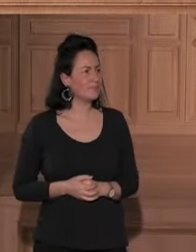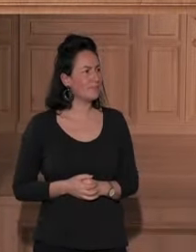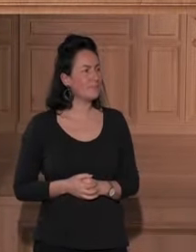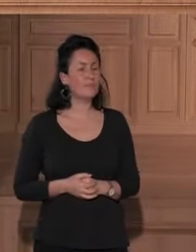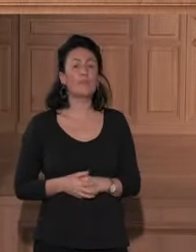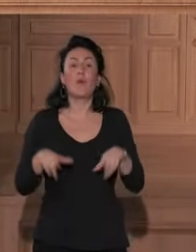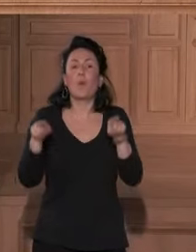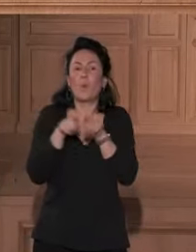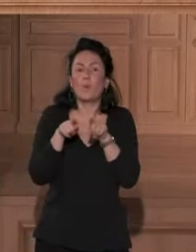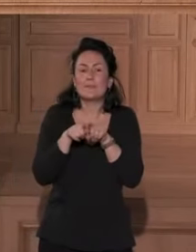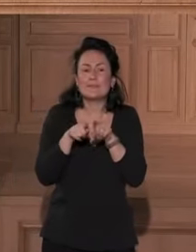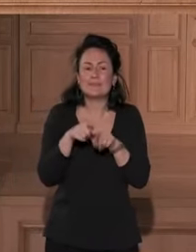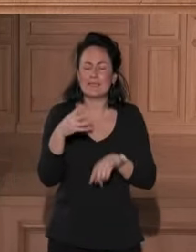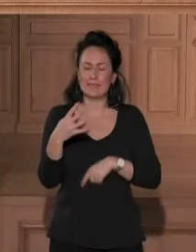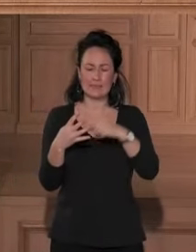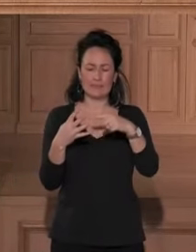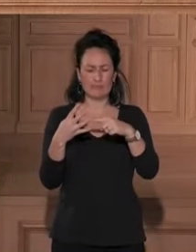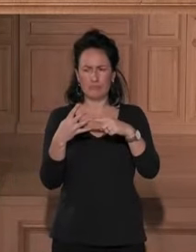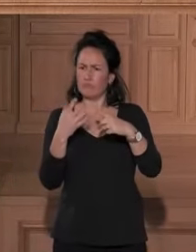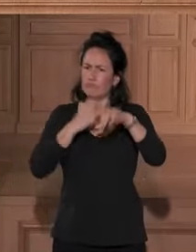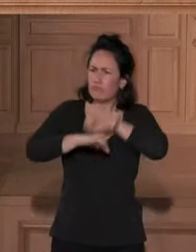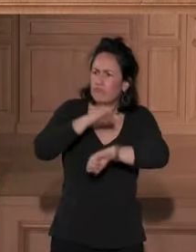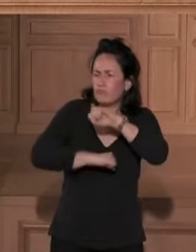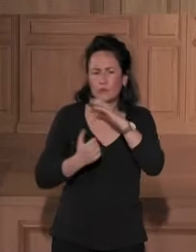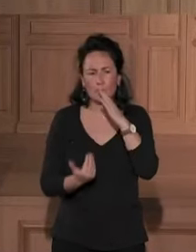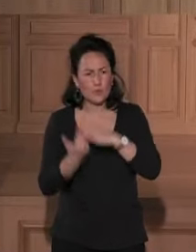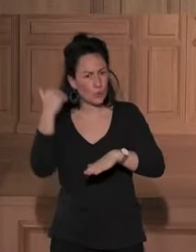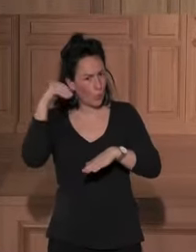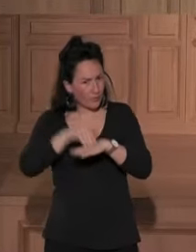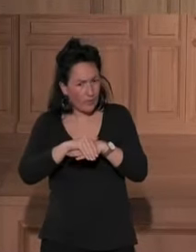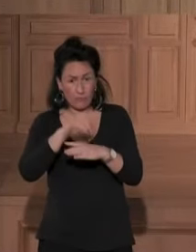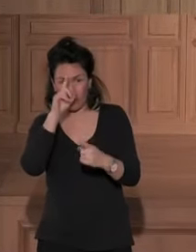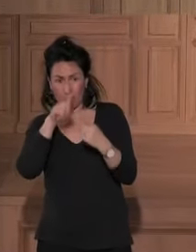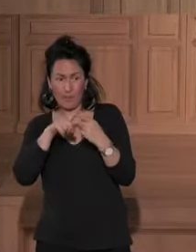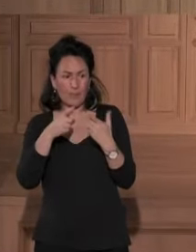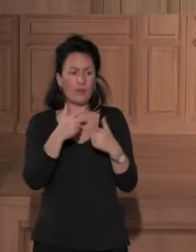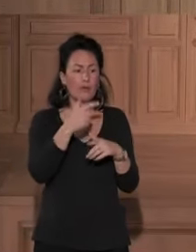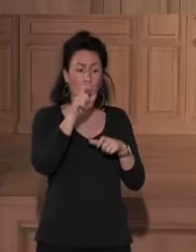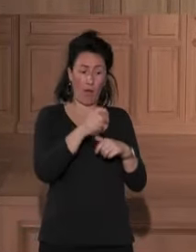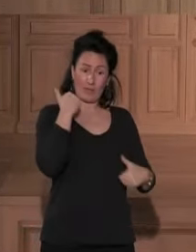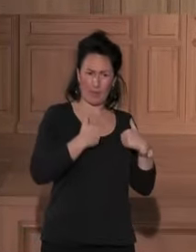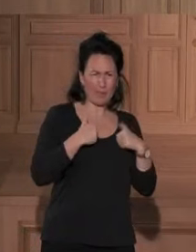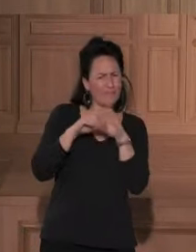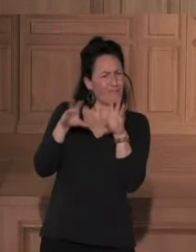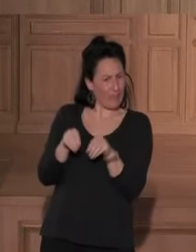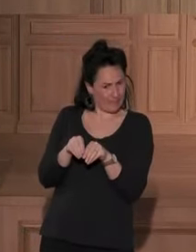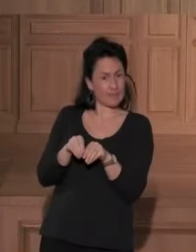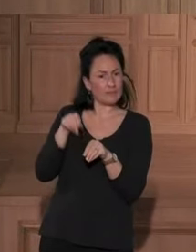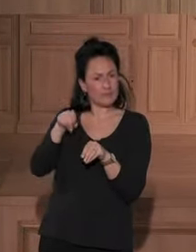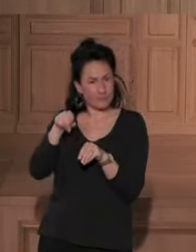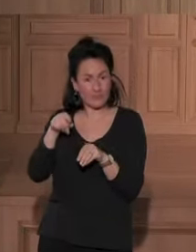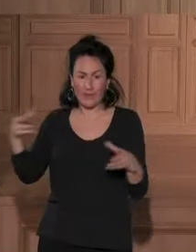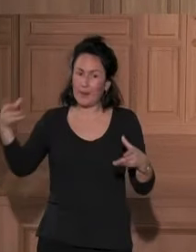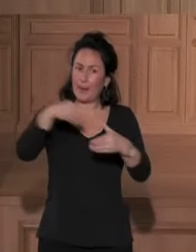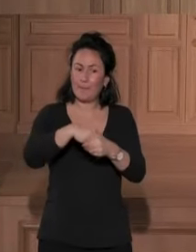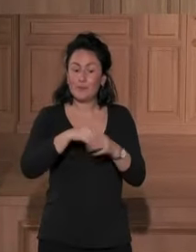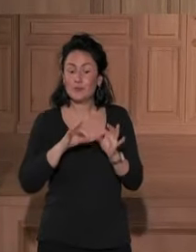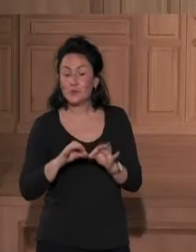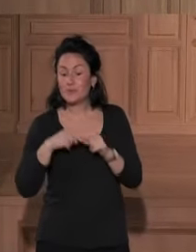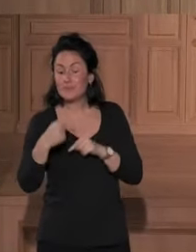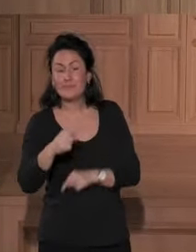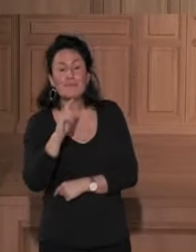Enfin, nous organisons beaucoup de journées pour les différents membres de la famille. Et en mars-avril, ce sera la saison de la journée des